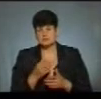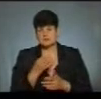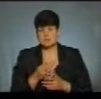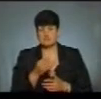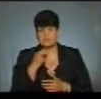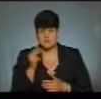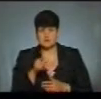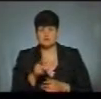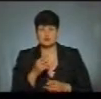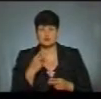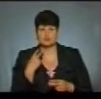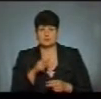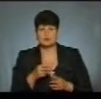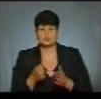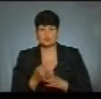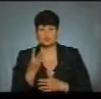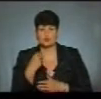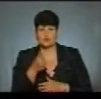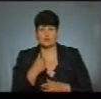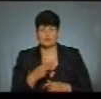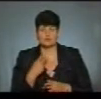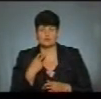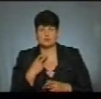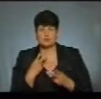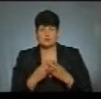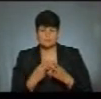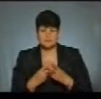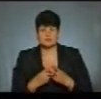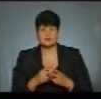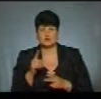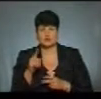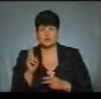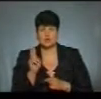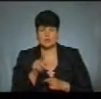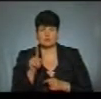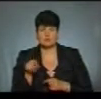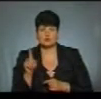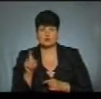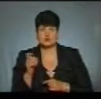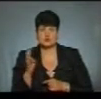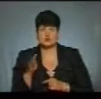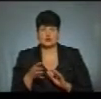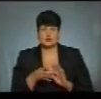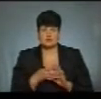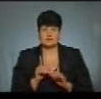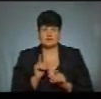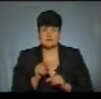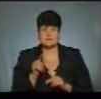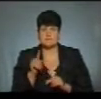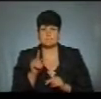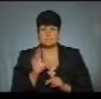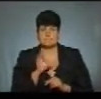тролейбуса, її можуть засудити до 3 років ув'язнення. Тролейбус номер 149, який наїхав на чоловіка, курсував за маршрутом номер